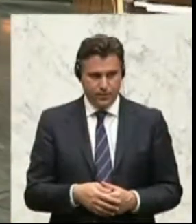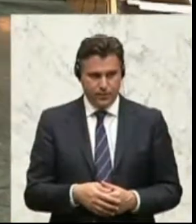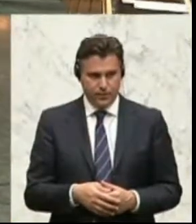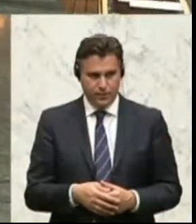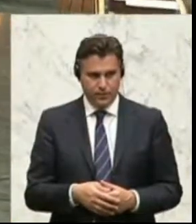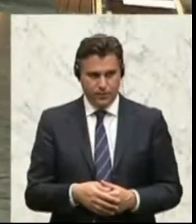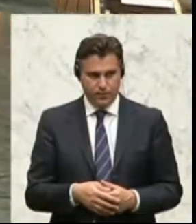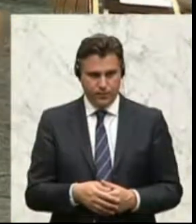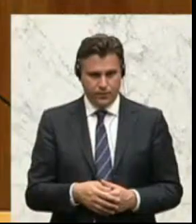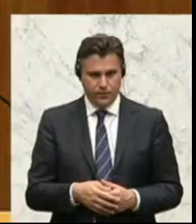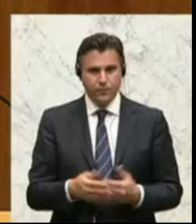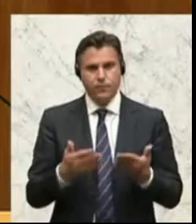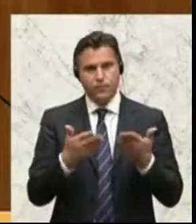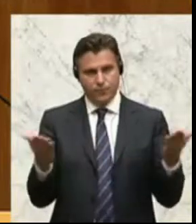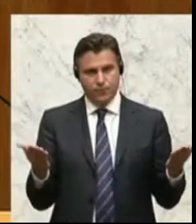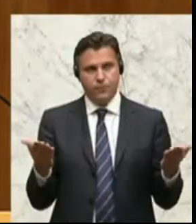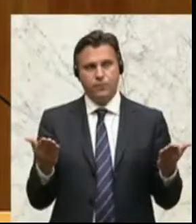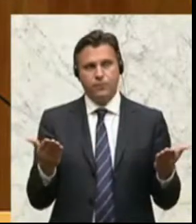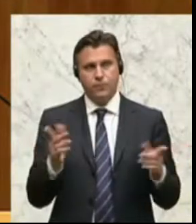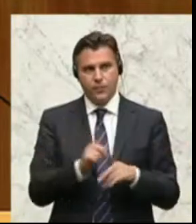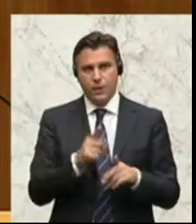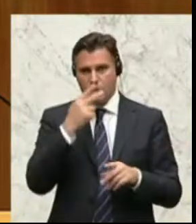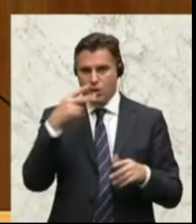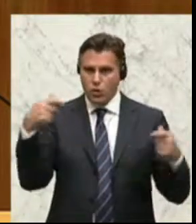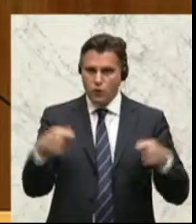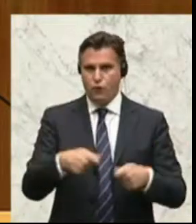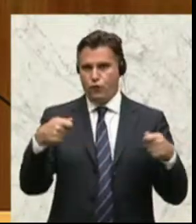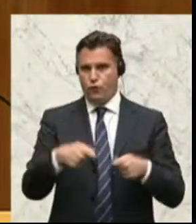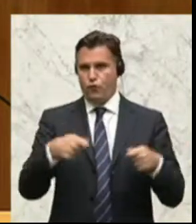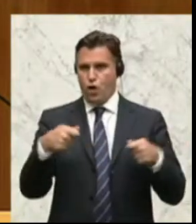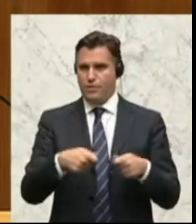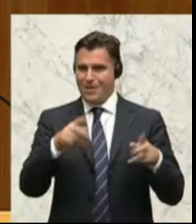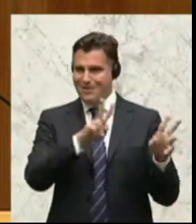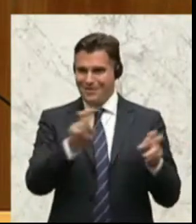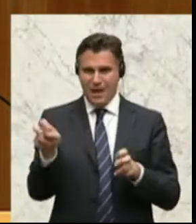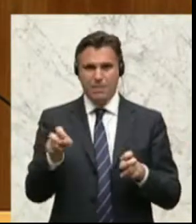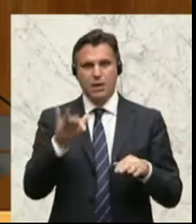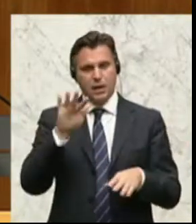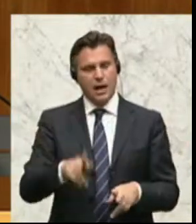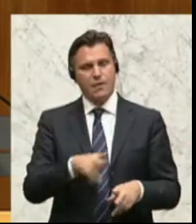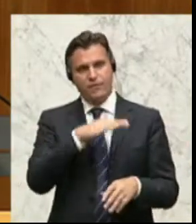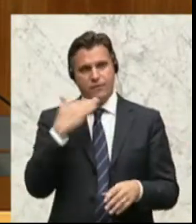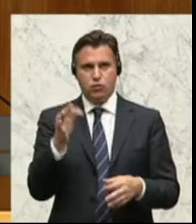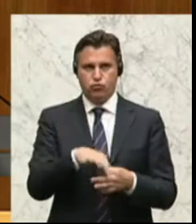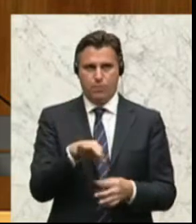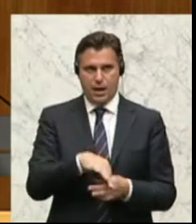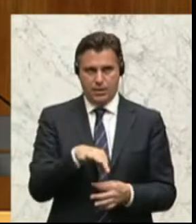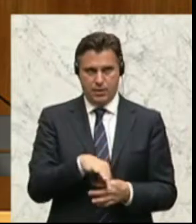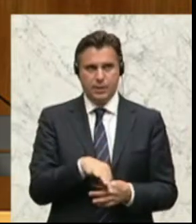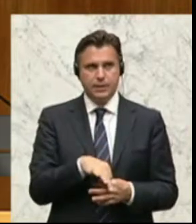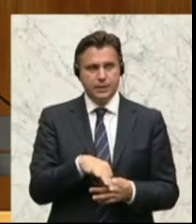Sie sollten sich auch das Förderwesen ansehen, diesen Riesendschungel. Da gibt es ein Rieseneinsparungspotenzial. Die